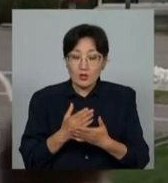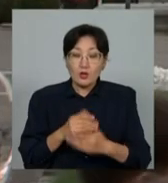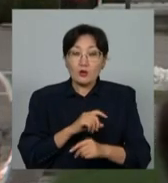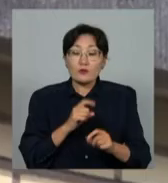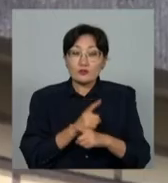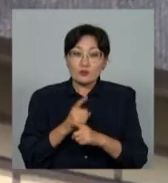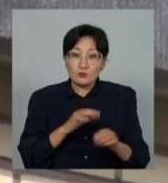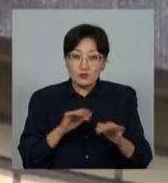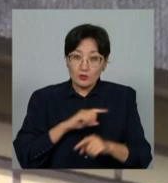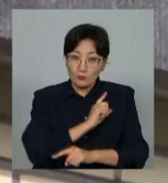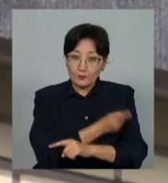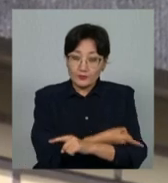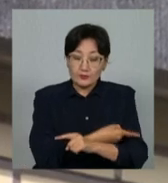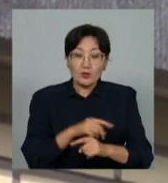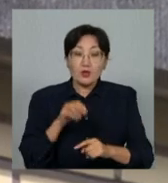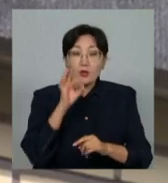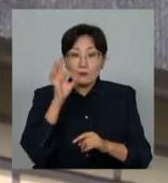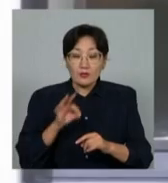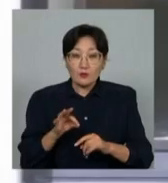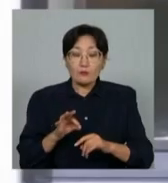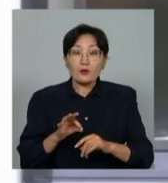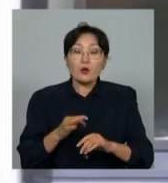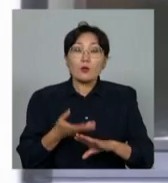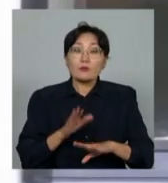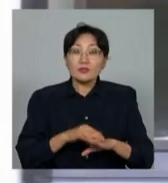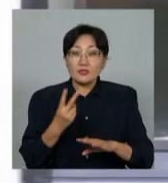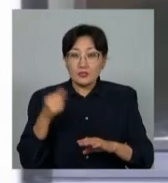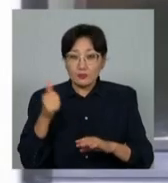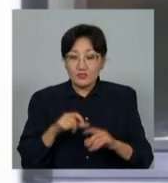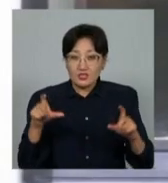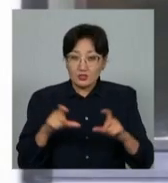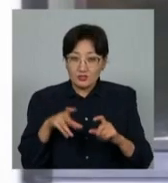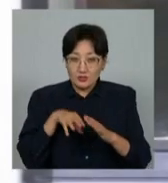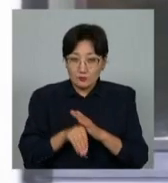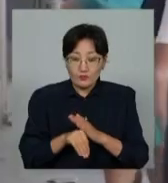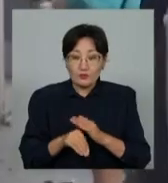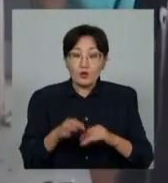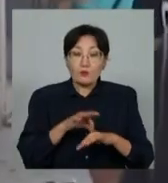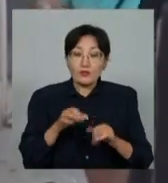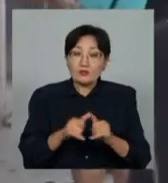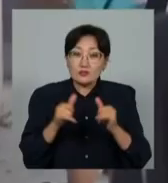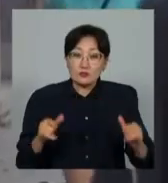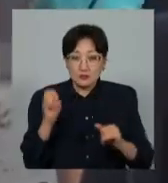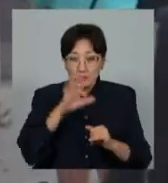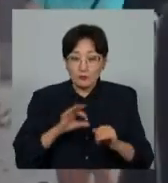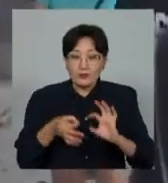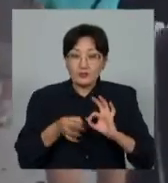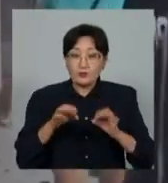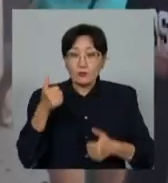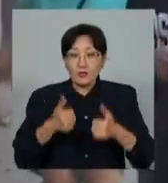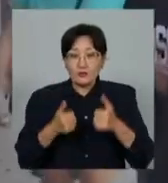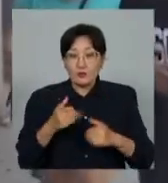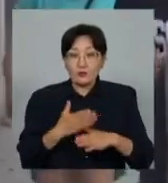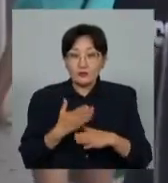шектеу шаралары күшейтілмек. Мысалы, Германия, Португалиядан келгендерге 2 апталық карантин енгізбек. Аурудың өршуіне Еуропа чемпионатының ықпалы